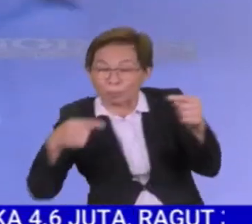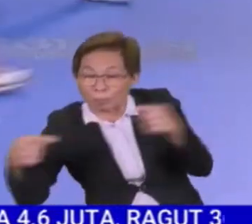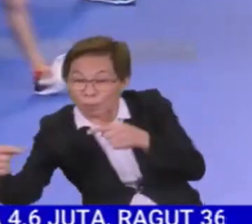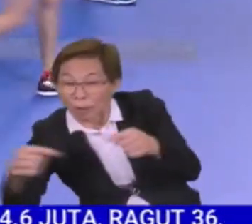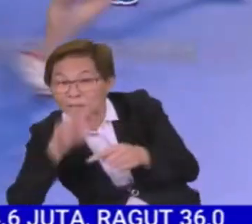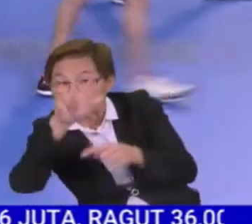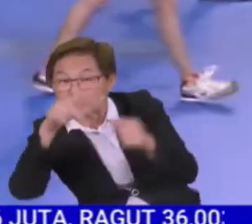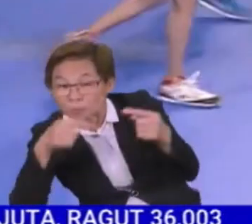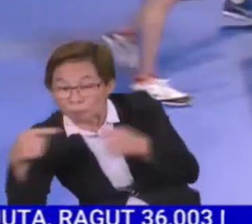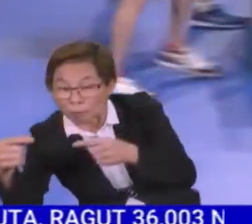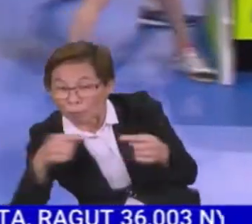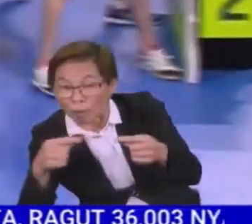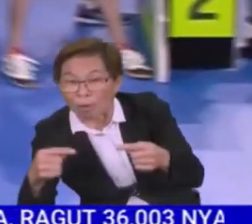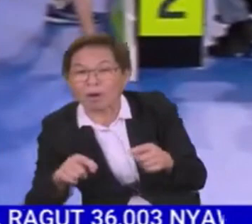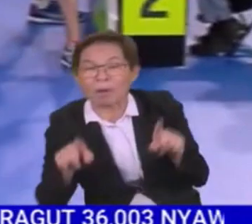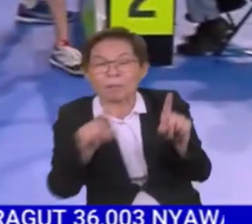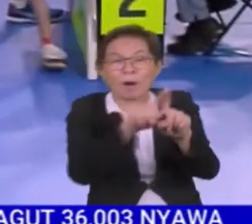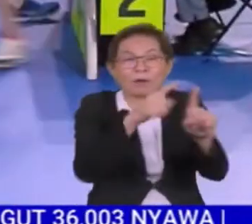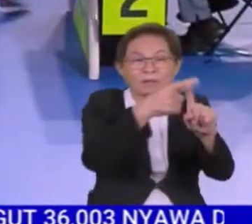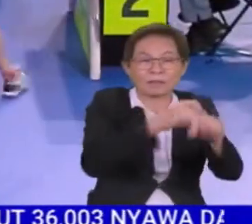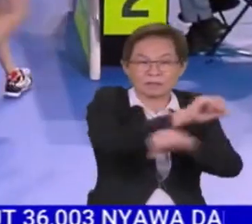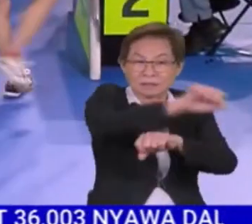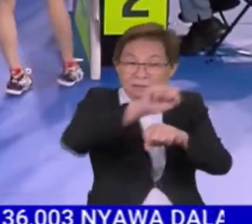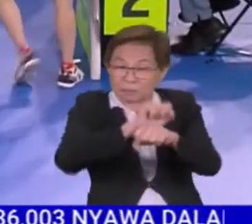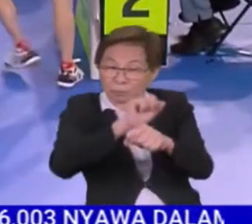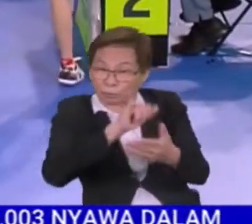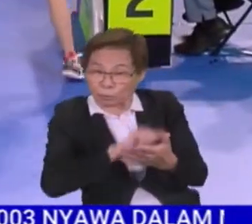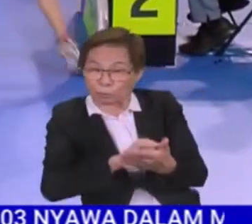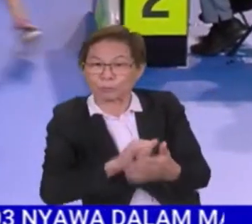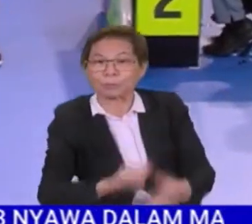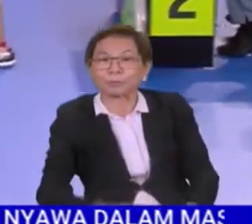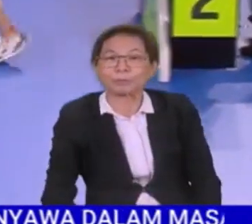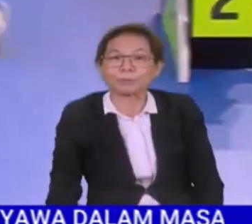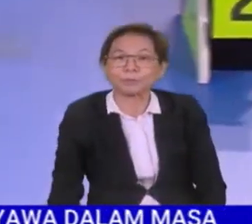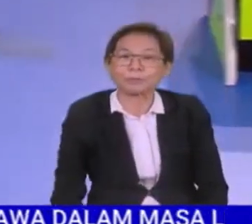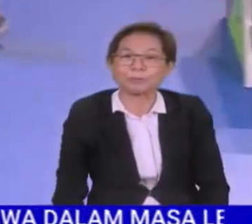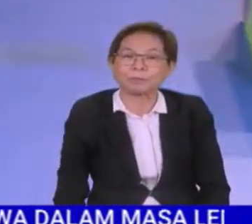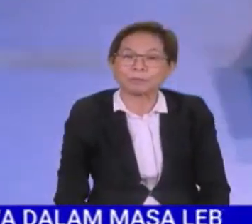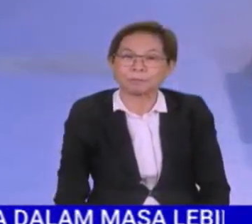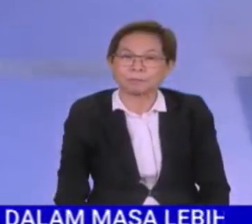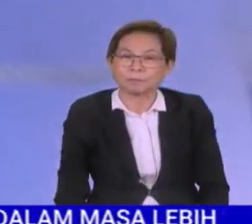perlawanan memihak gandingan dari Singapura tersebut. Kemenangan mudah untuk pasangan Singapura.